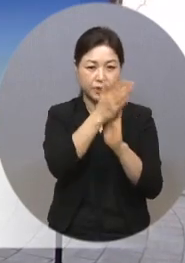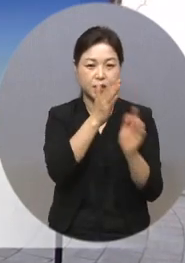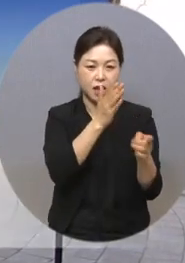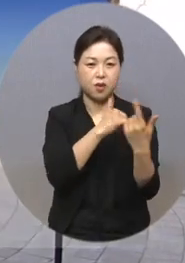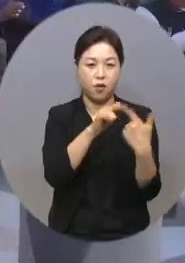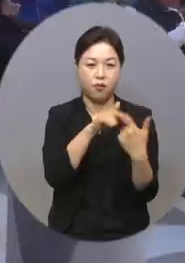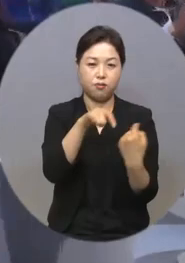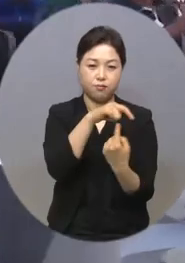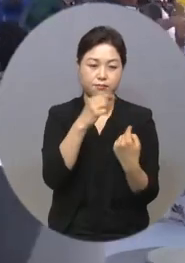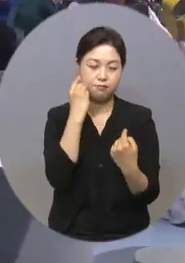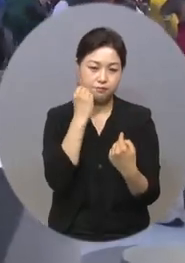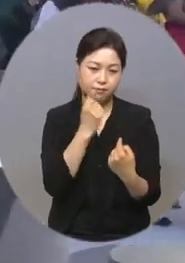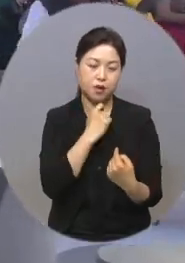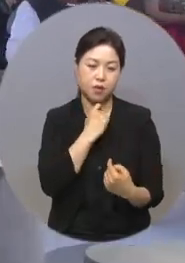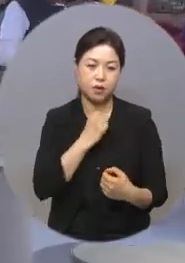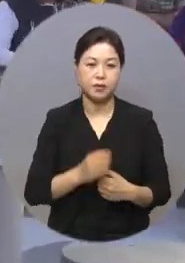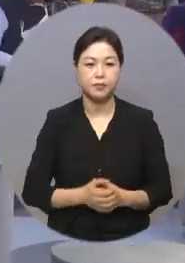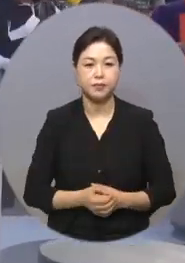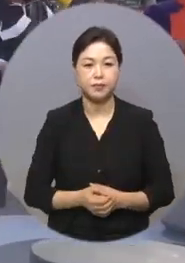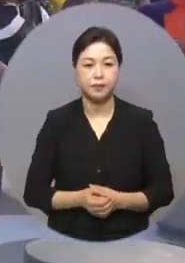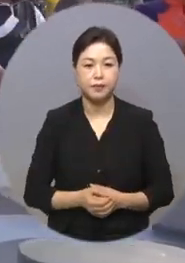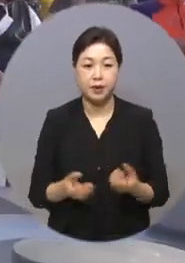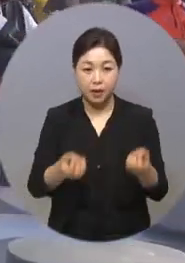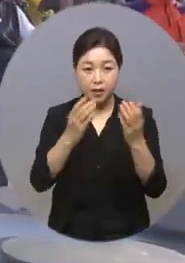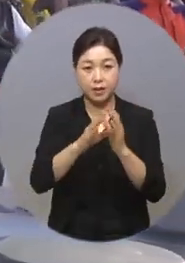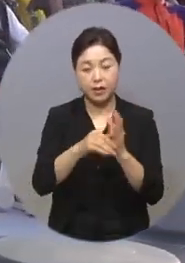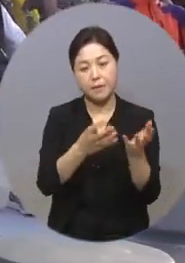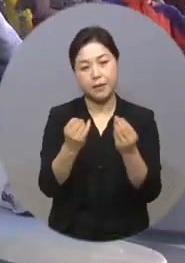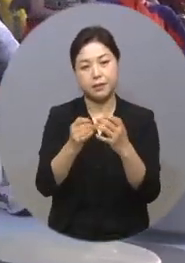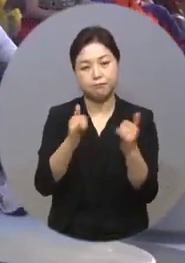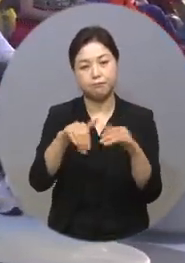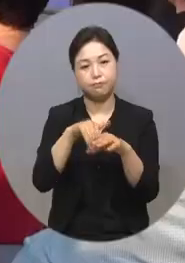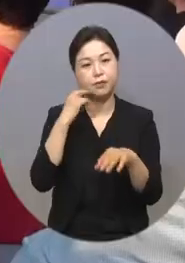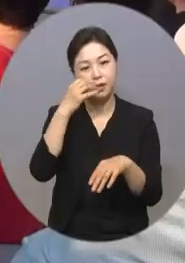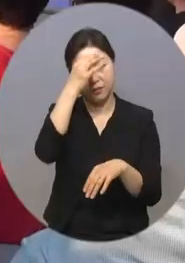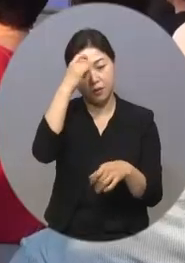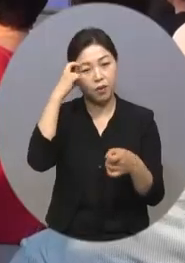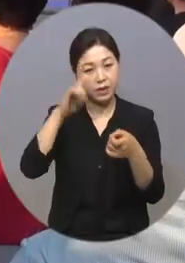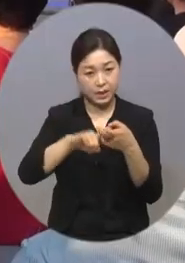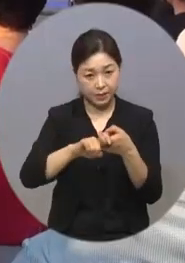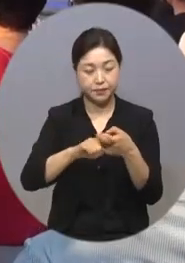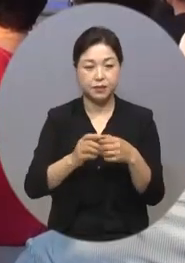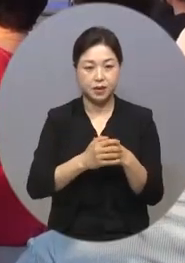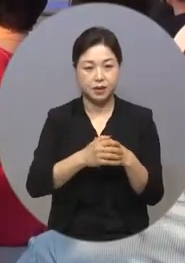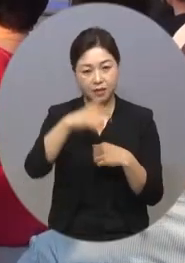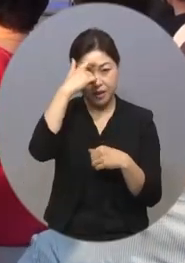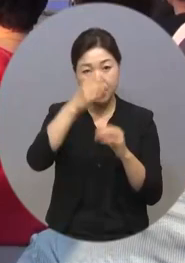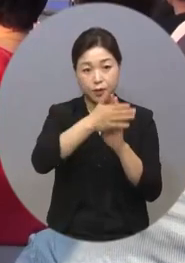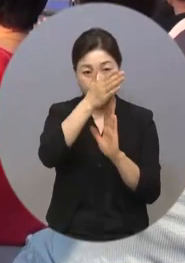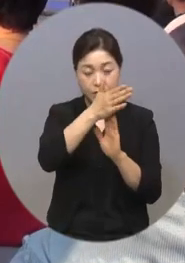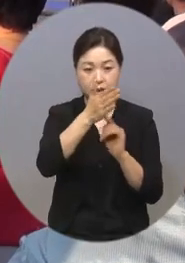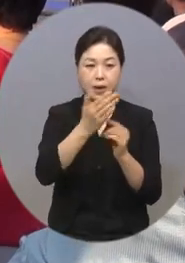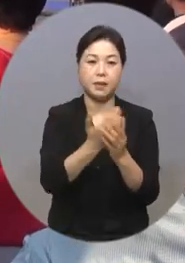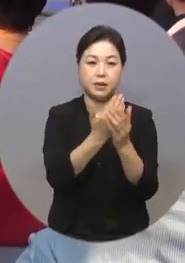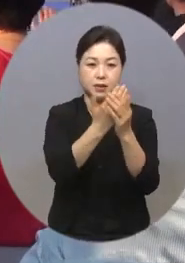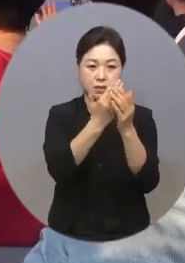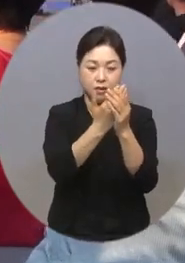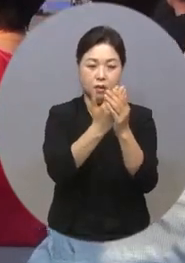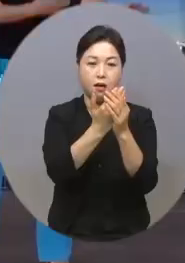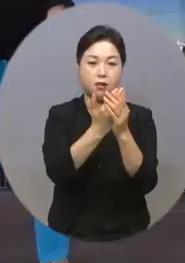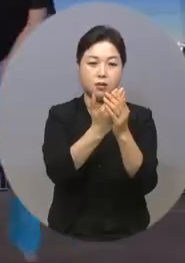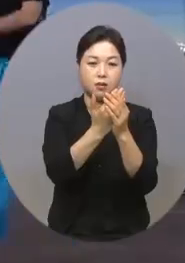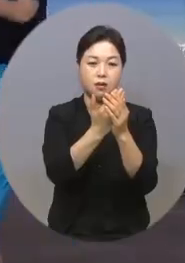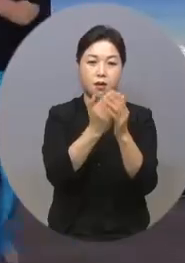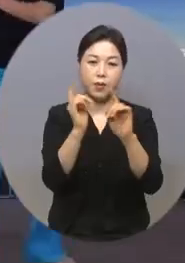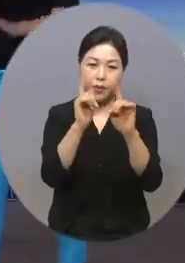좋겠습니다 이번 행사로 많은 사람들이 문화 예술에 관심을 가지고 원도심 을 발전시켜 활기찬 도시로 연 할 수 있는